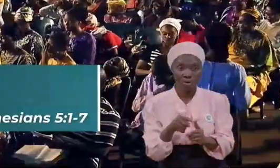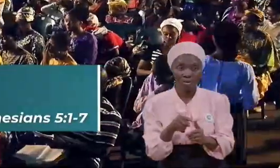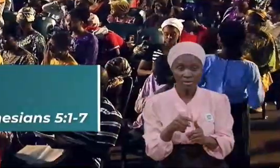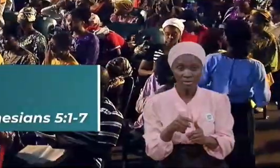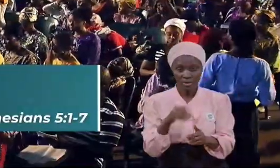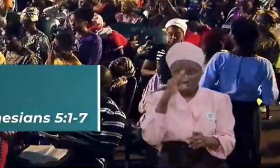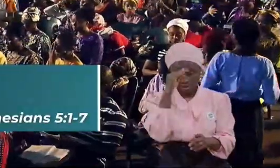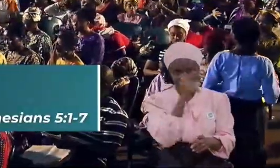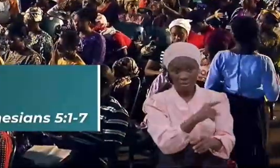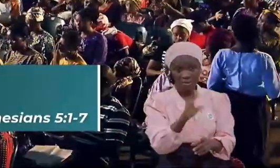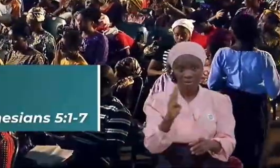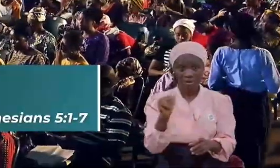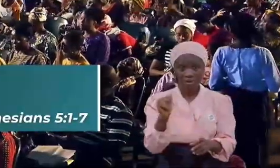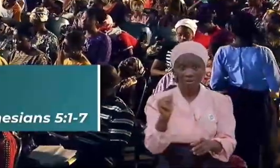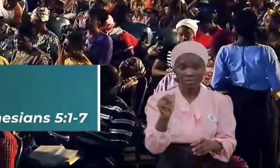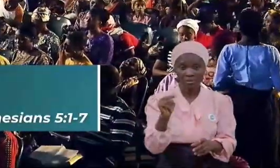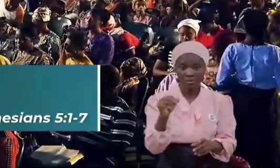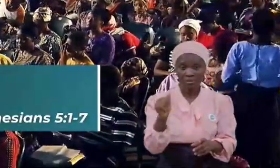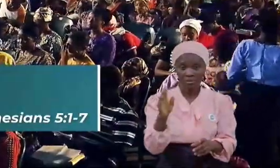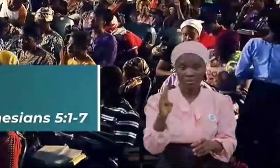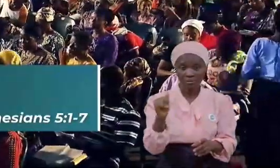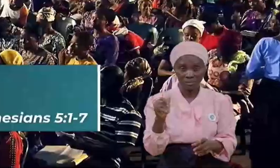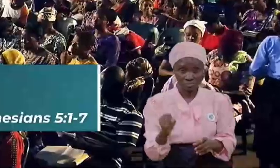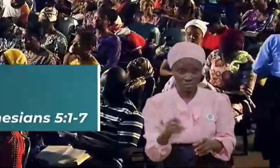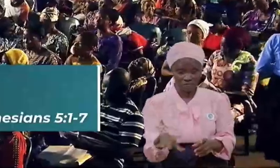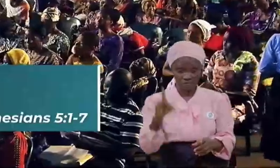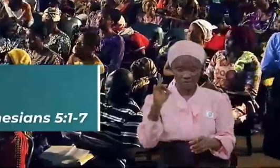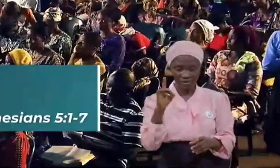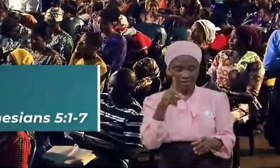il l'amena à Antioche.